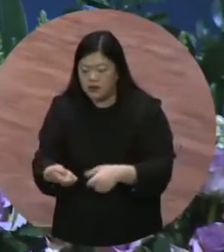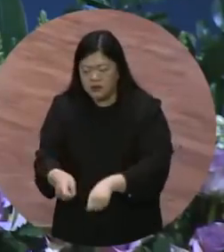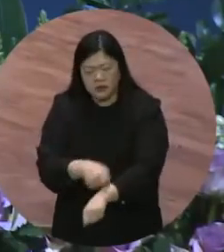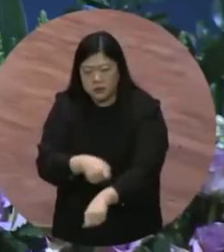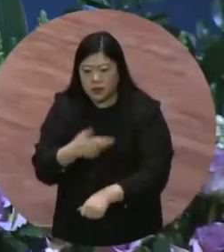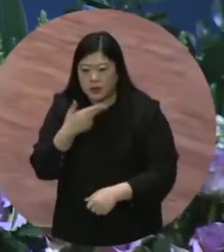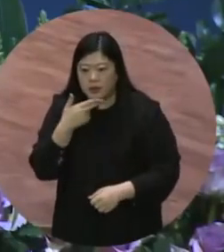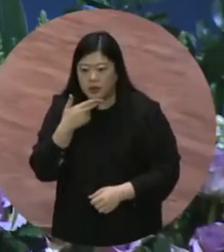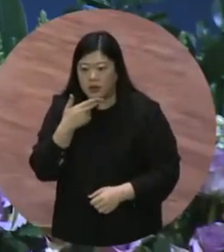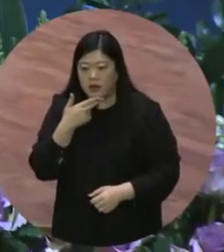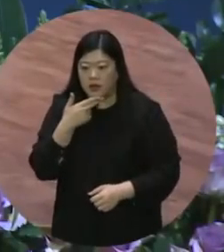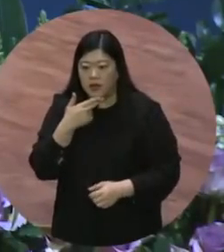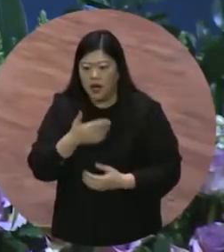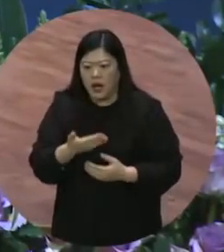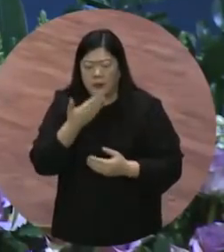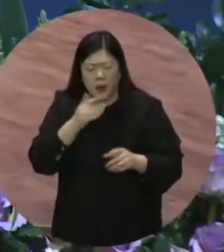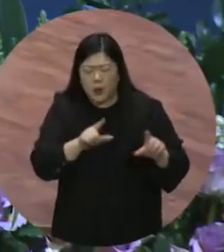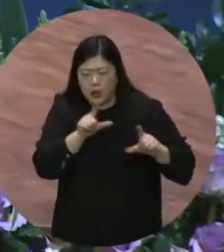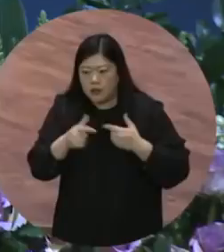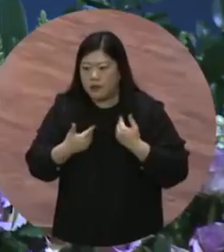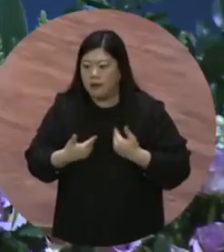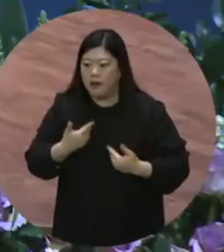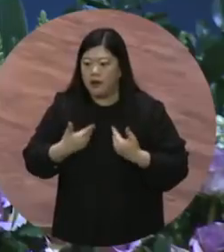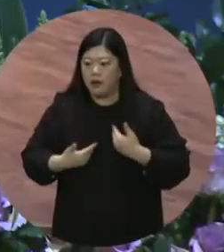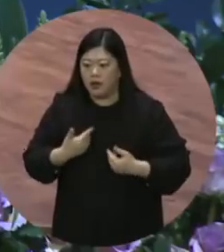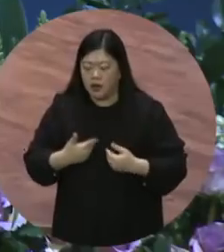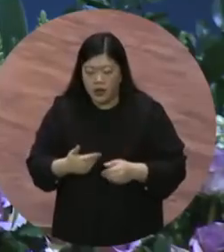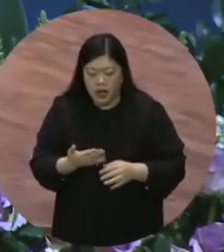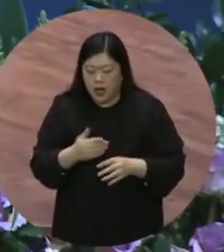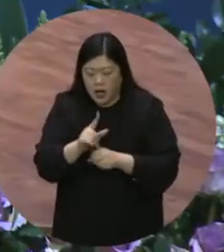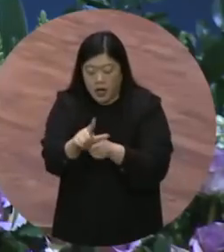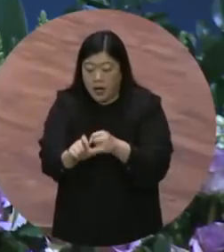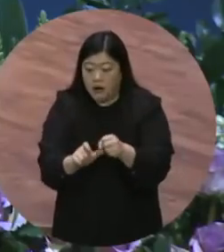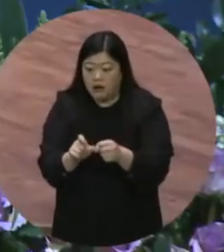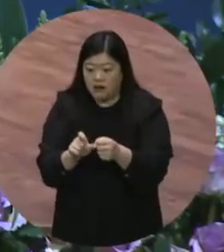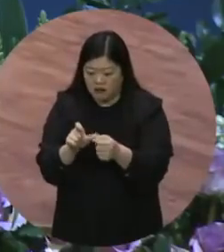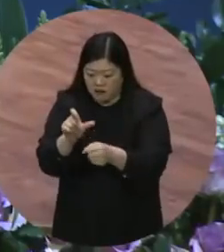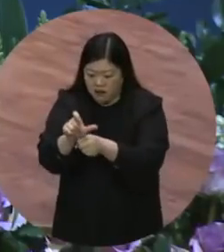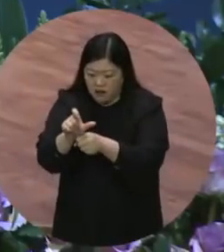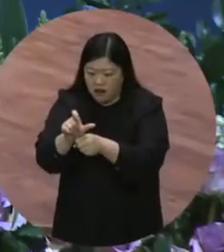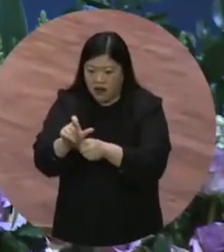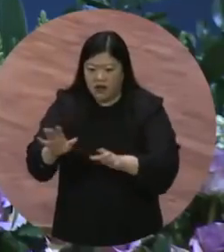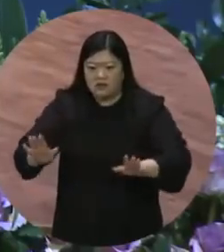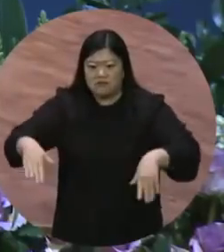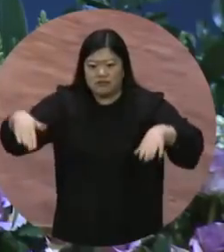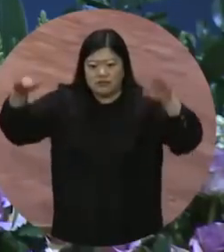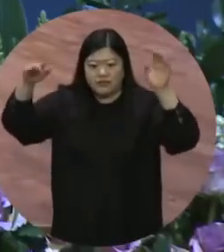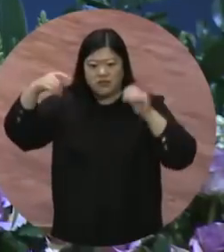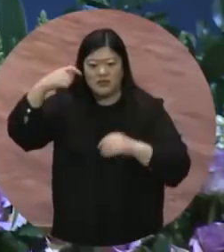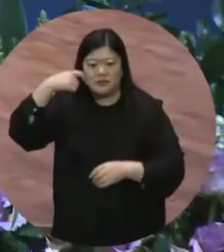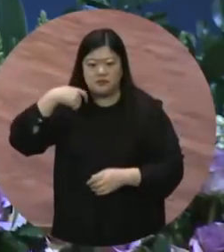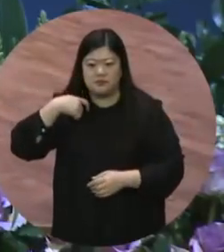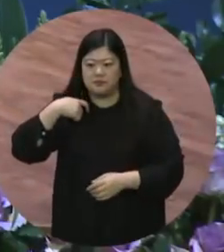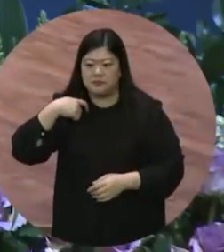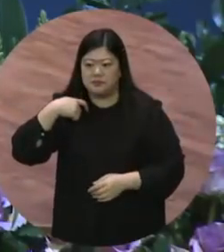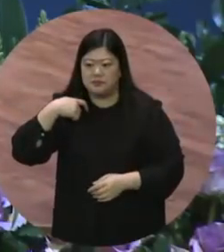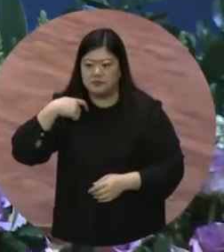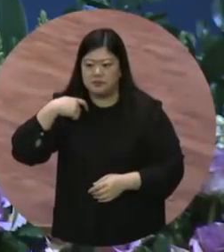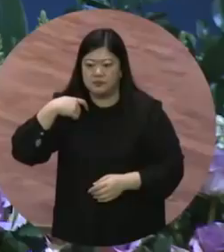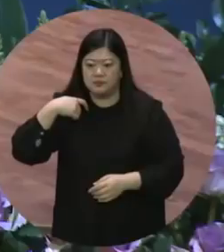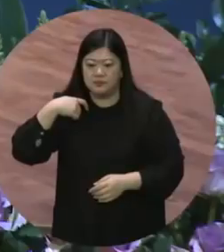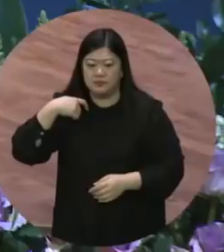하루하루 생존에 끌려서 사는 인생입니다. 한마디로 무익한 삶을 살았다는 겁니다. 그